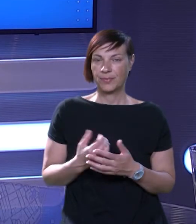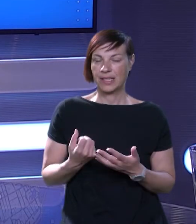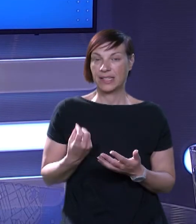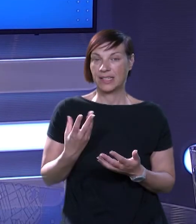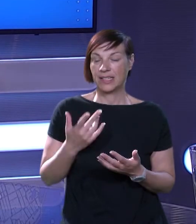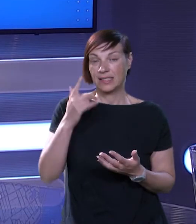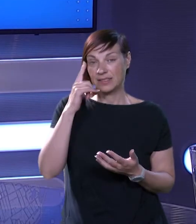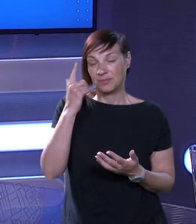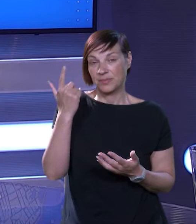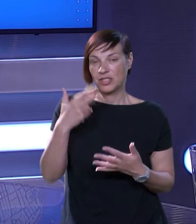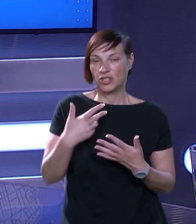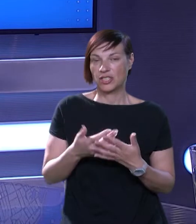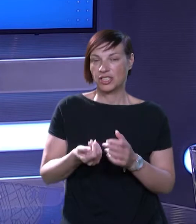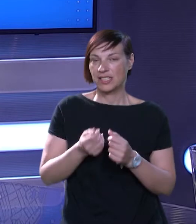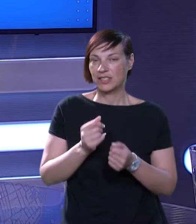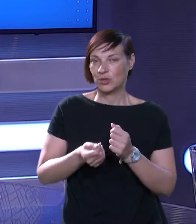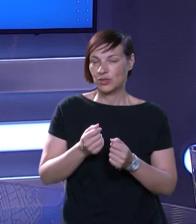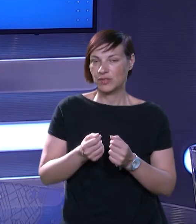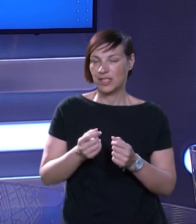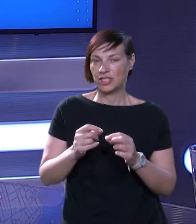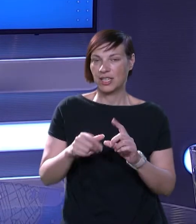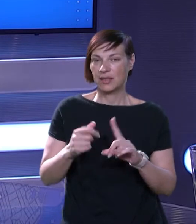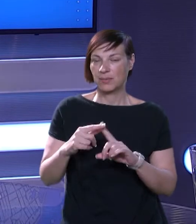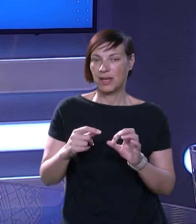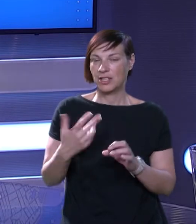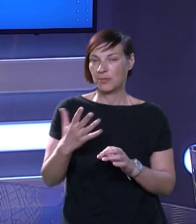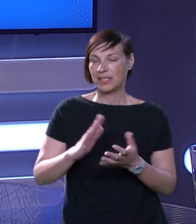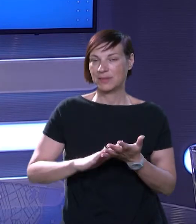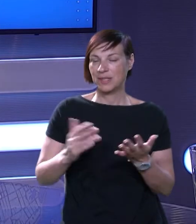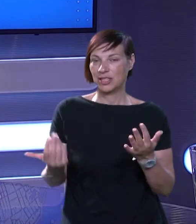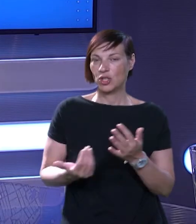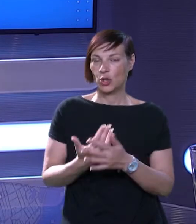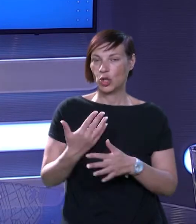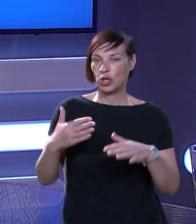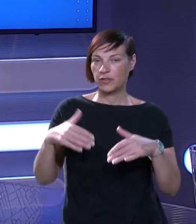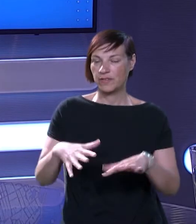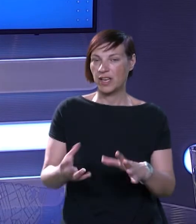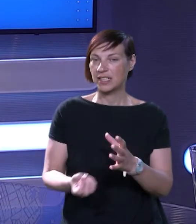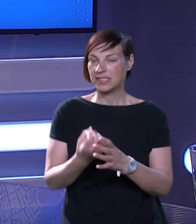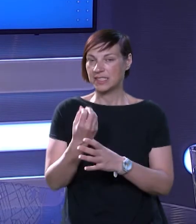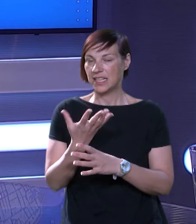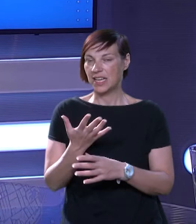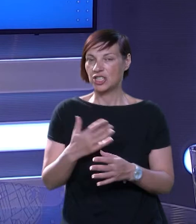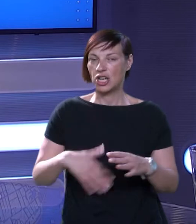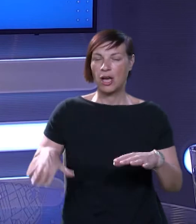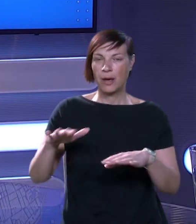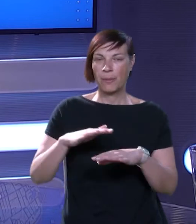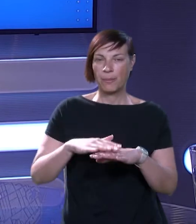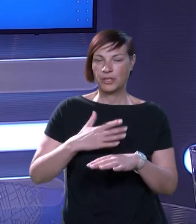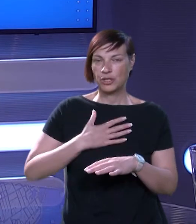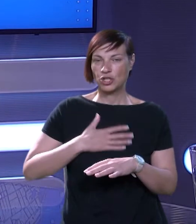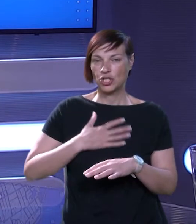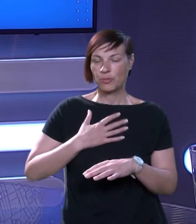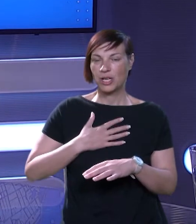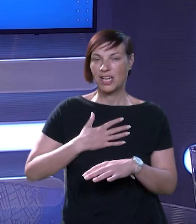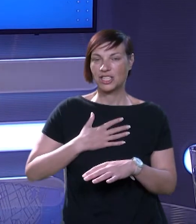I kad ti skužiš da je Zvečka i Blato da su tu na 50 metara, znači taj novi val se tu rađao, brdo nekih, ono što